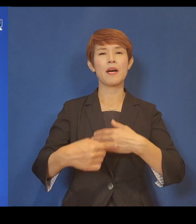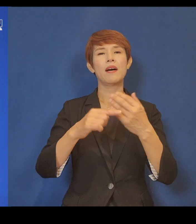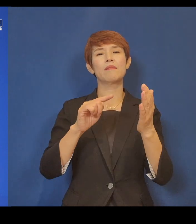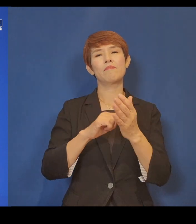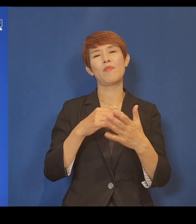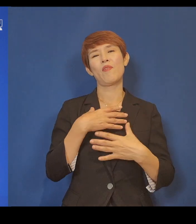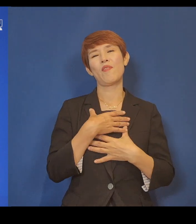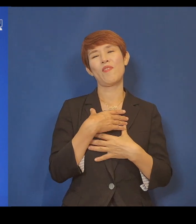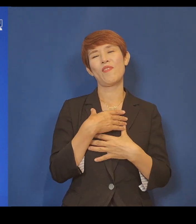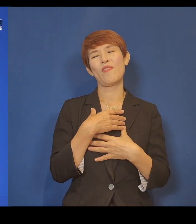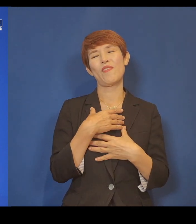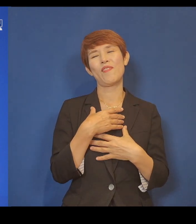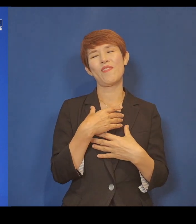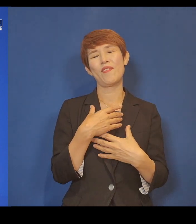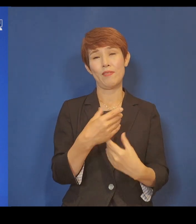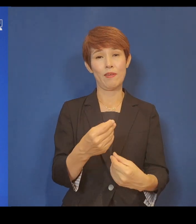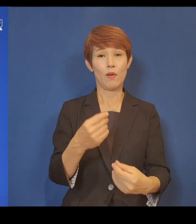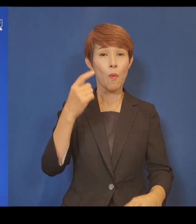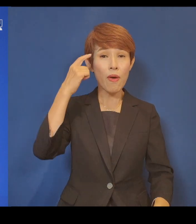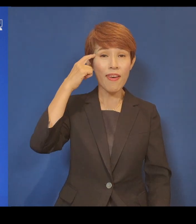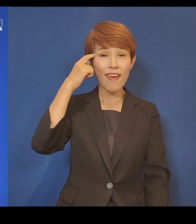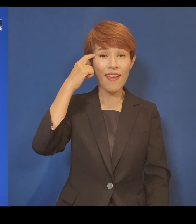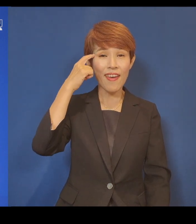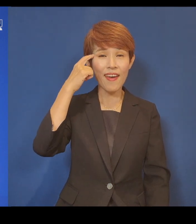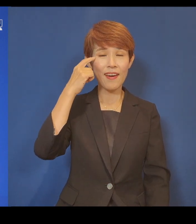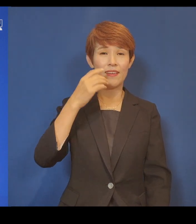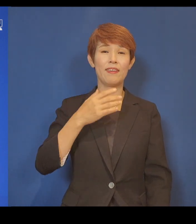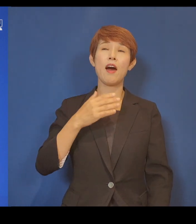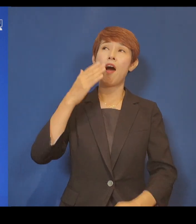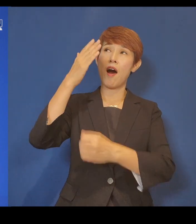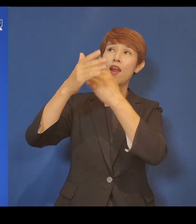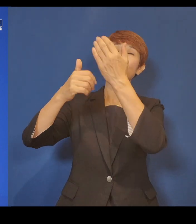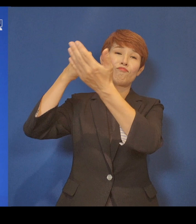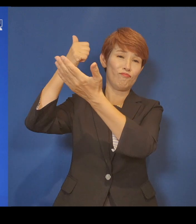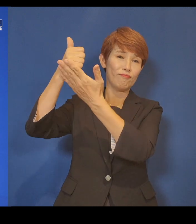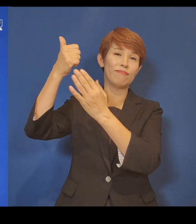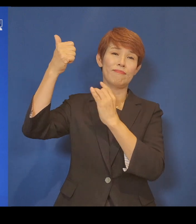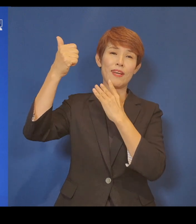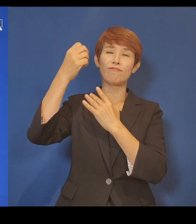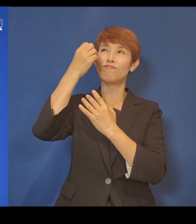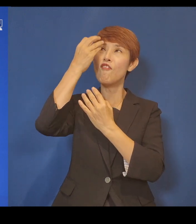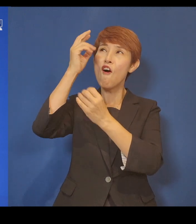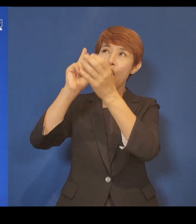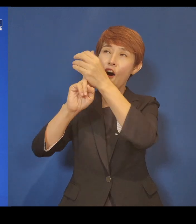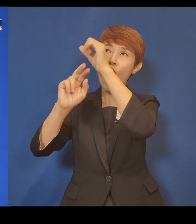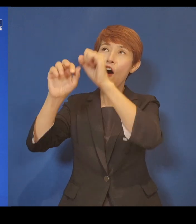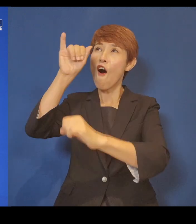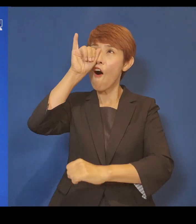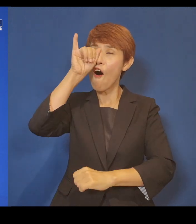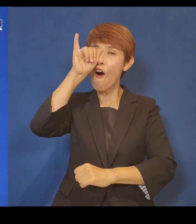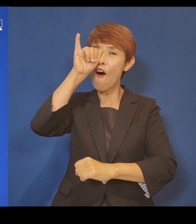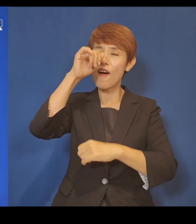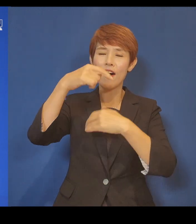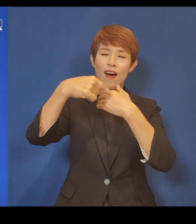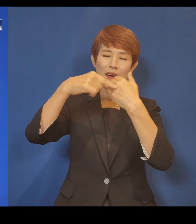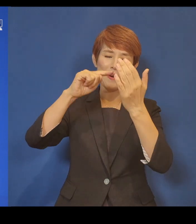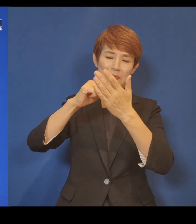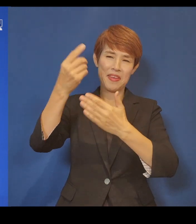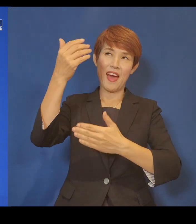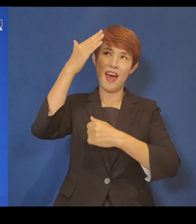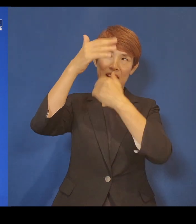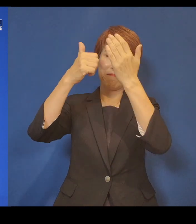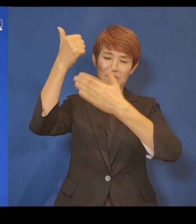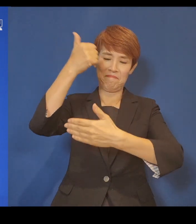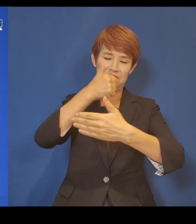마음이 편안해집니다. 왜요? 홀로 큰 일을 행하실 하나님이 마음에 있거든요.